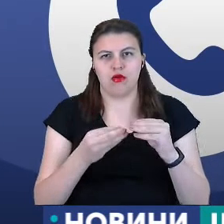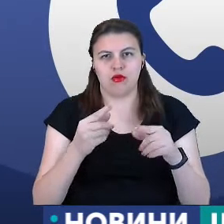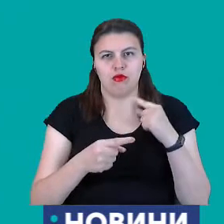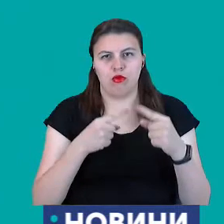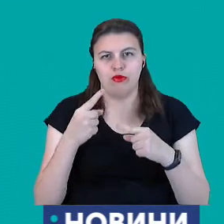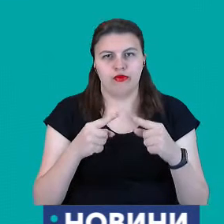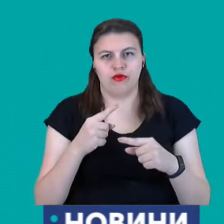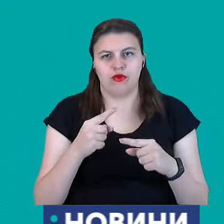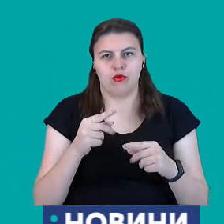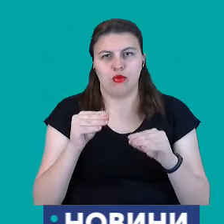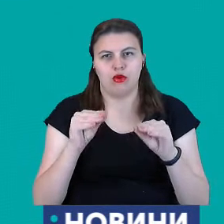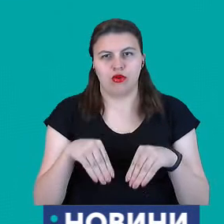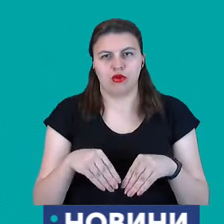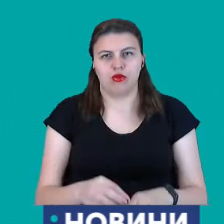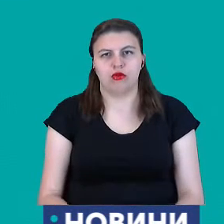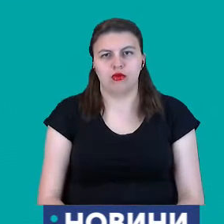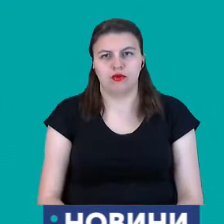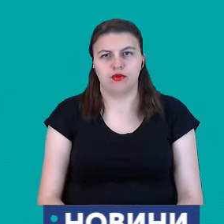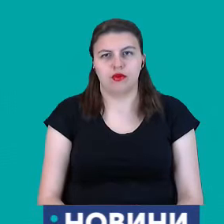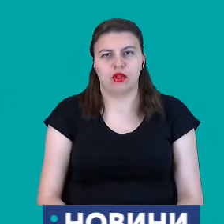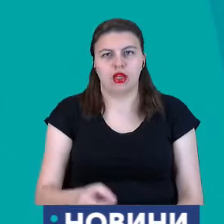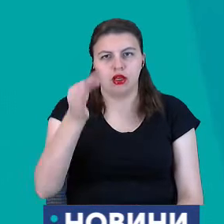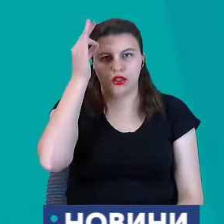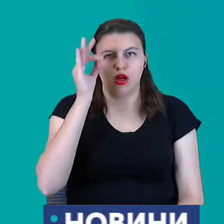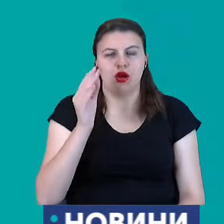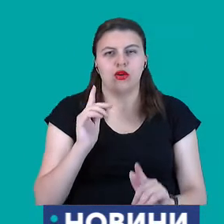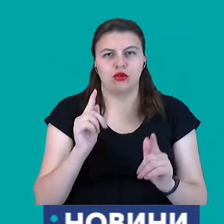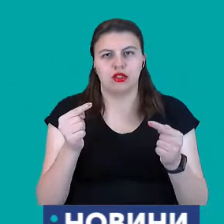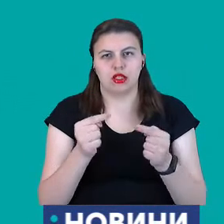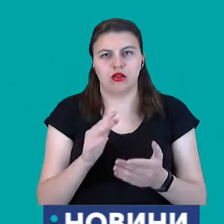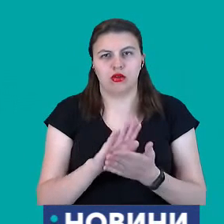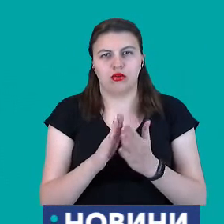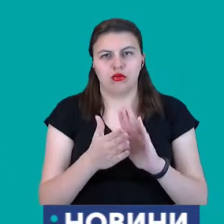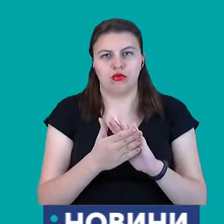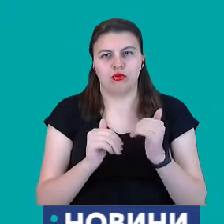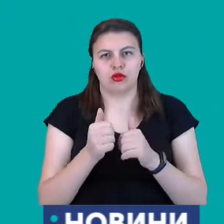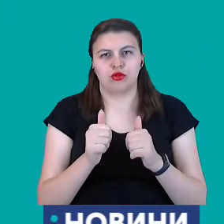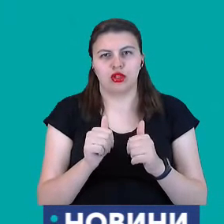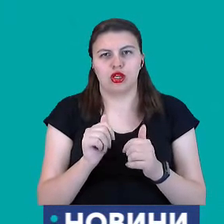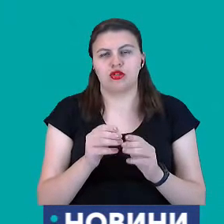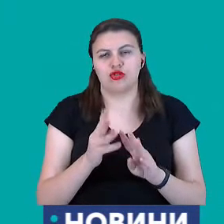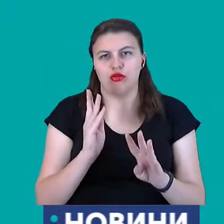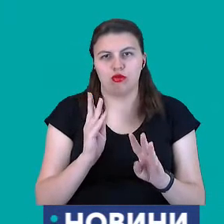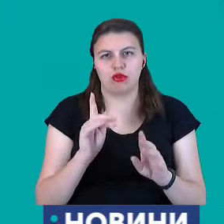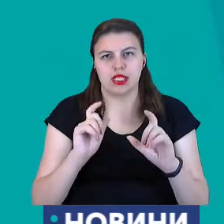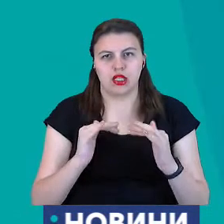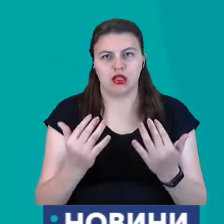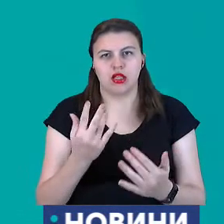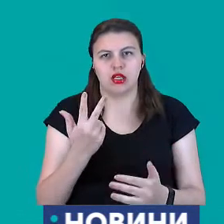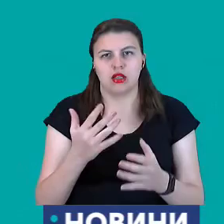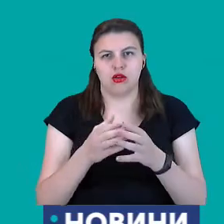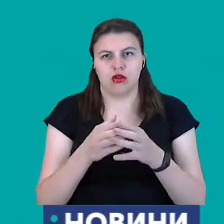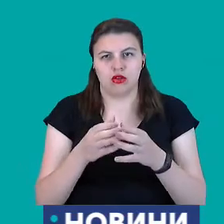протоколи. Нагадаю, згідно домовленостей на позачерговому засіданні тристоронньої контактної групи 9 вересня,